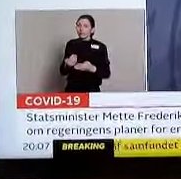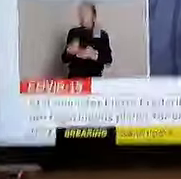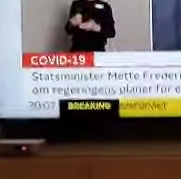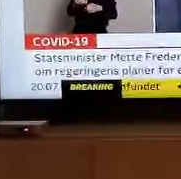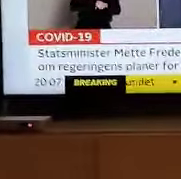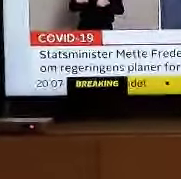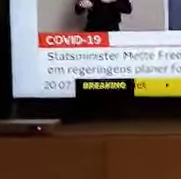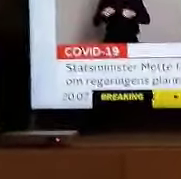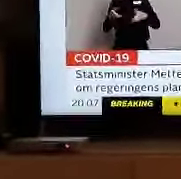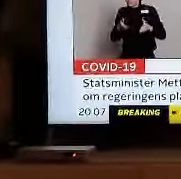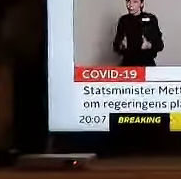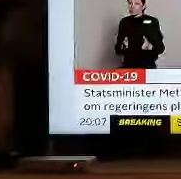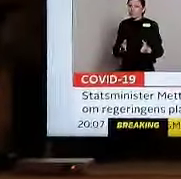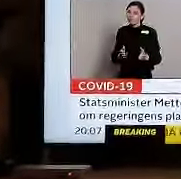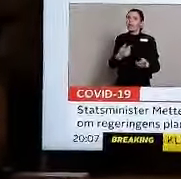الدنمارك